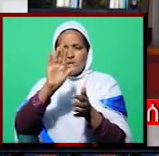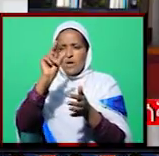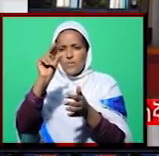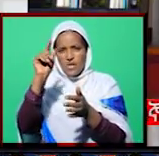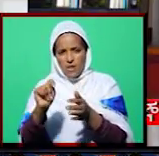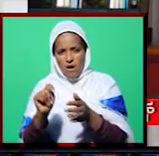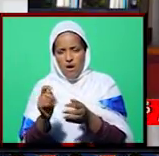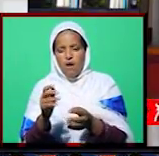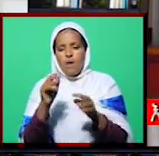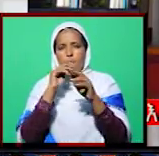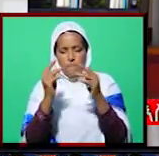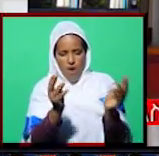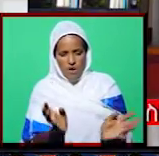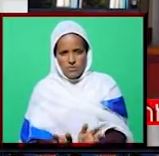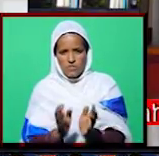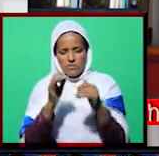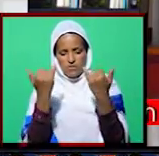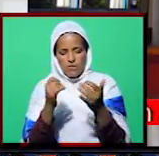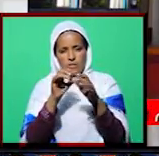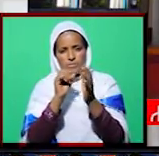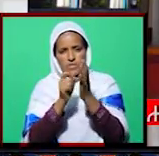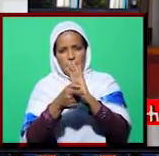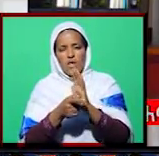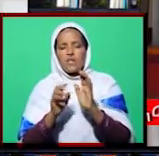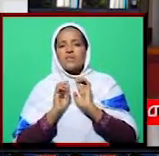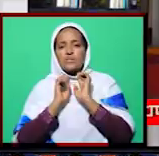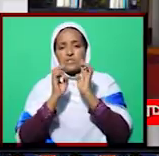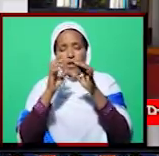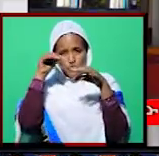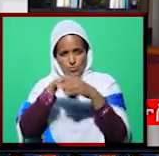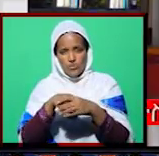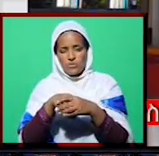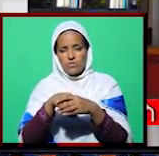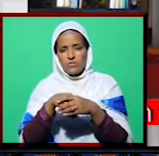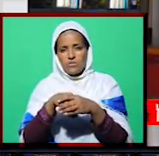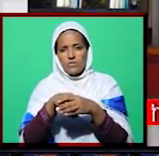የመስዋዕቶች ሁሉ ገበታ ማዕድ ነው ማዕደ ነፍስ ነው ለምሳሌ በቅዳሴ ውስጥ